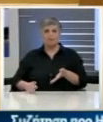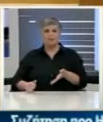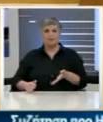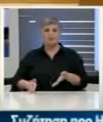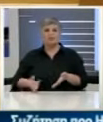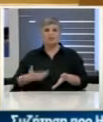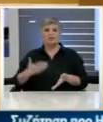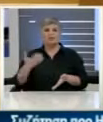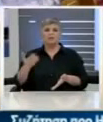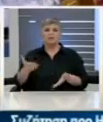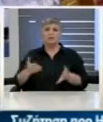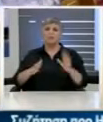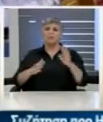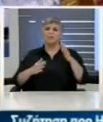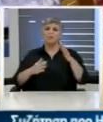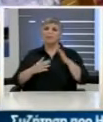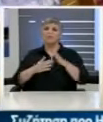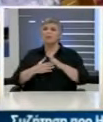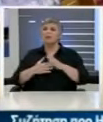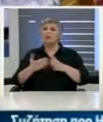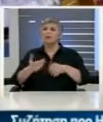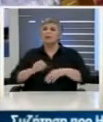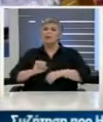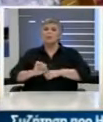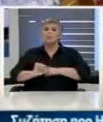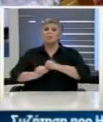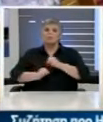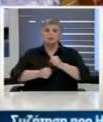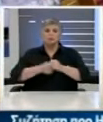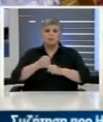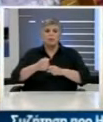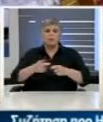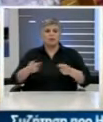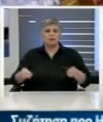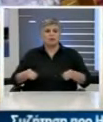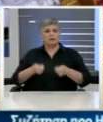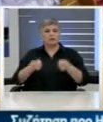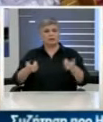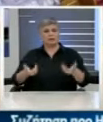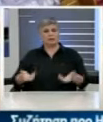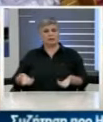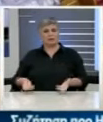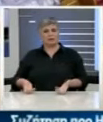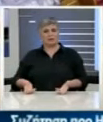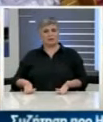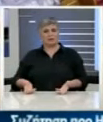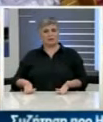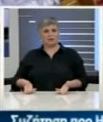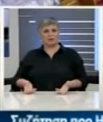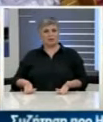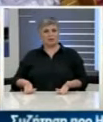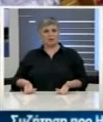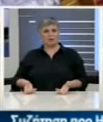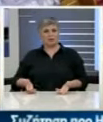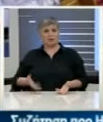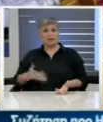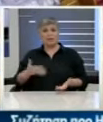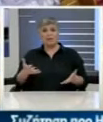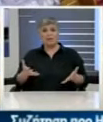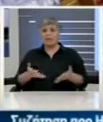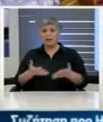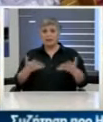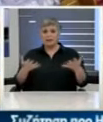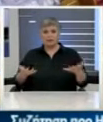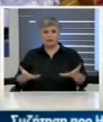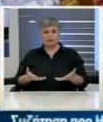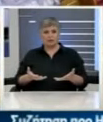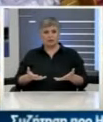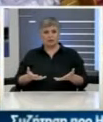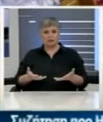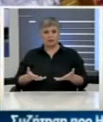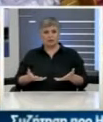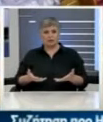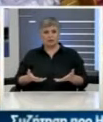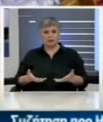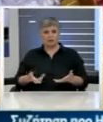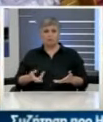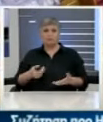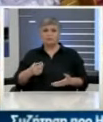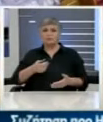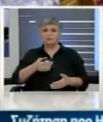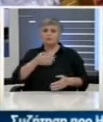τη στε προσπαθούμε προσπαθούμε τι να κάστε π παρακαλώ κάντε τη δουλειά σα παρακαλώ κάντε